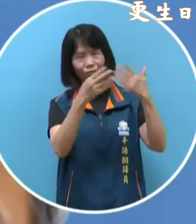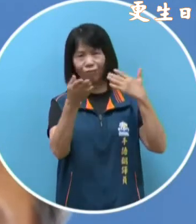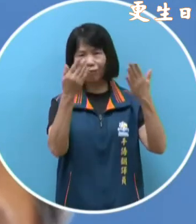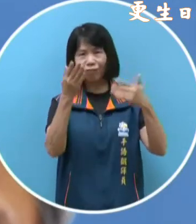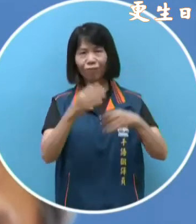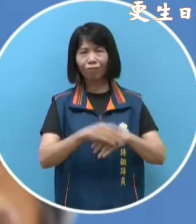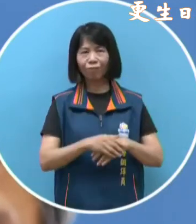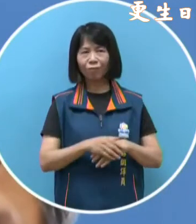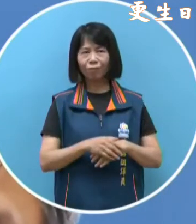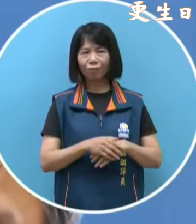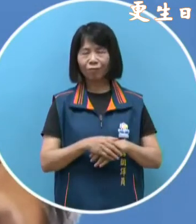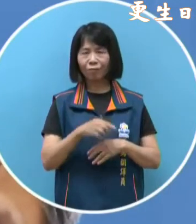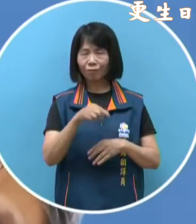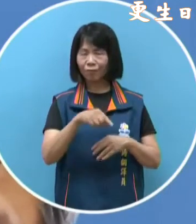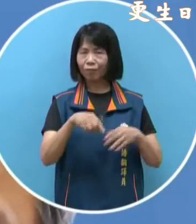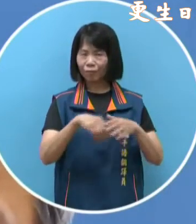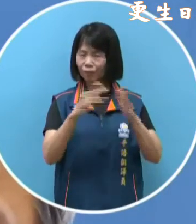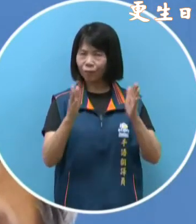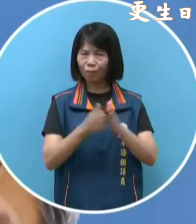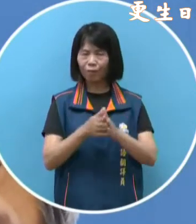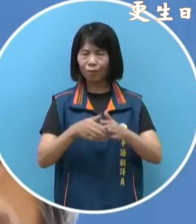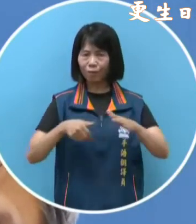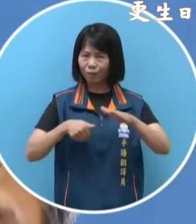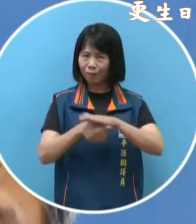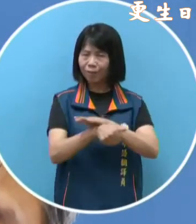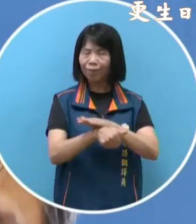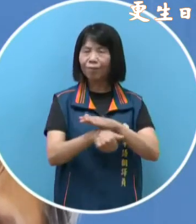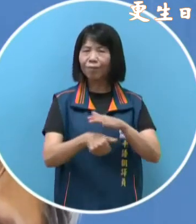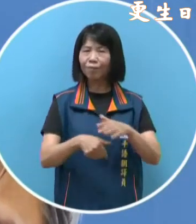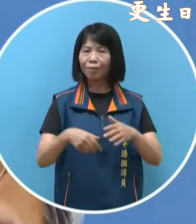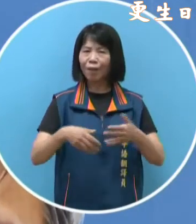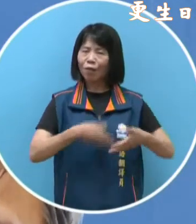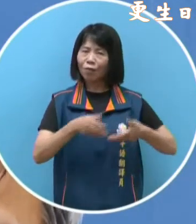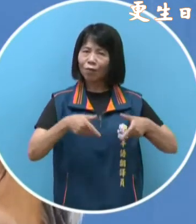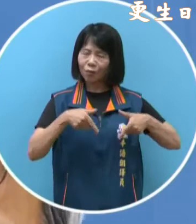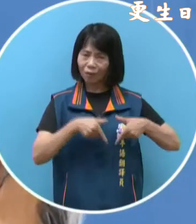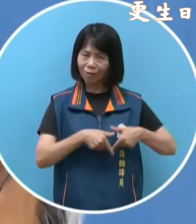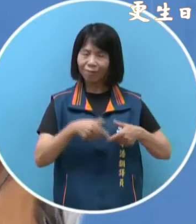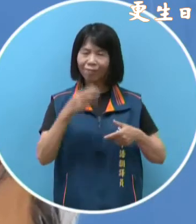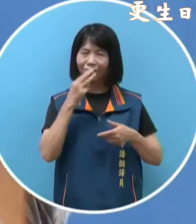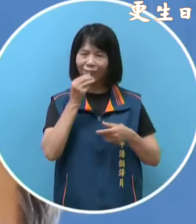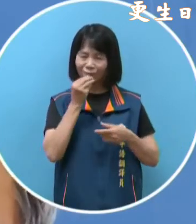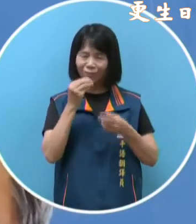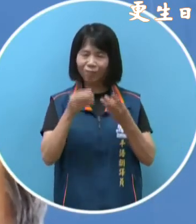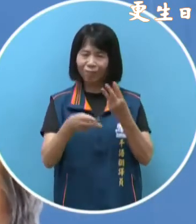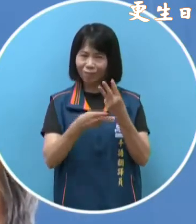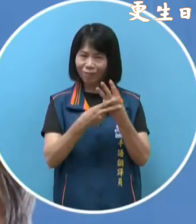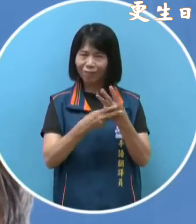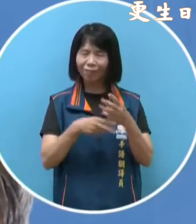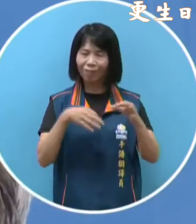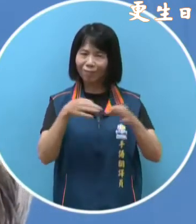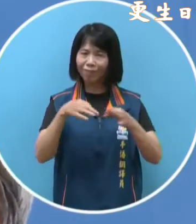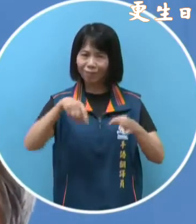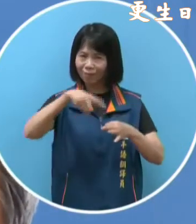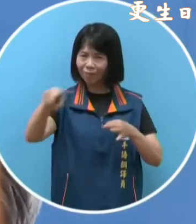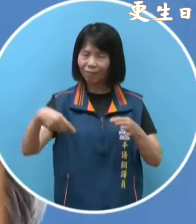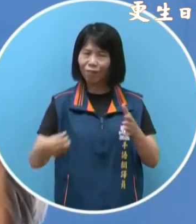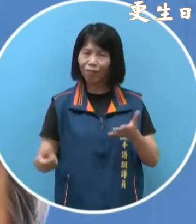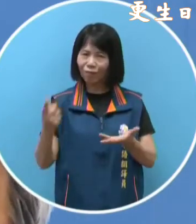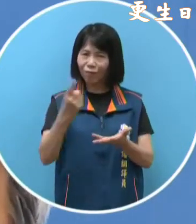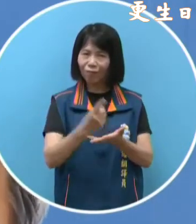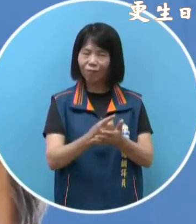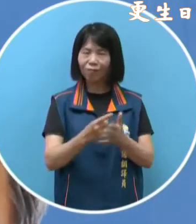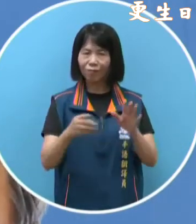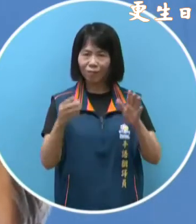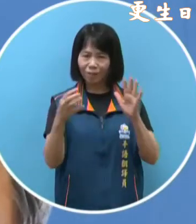别。那这一个呢，都是跟我们登录为热心的暖心食堂的店家哈，这个是有这个标志。今天